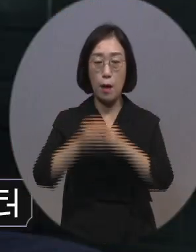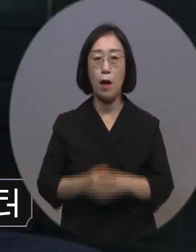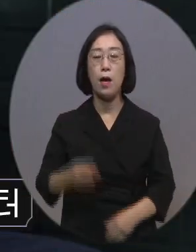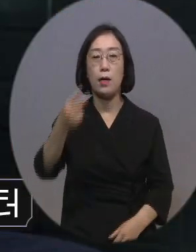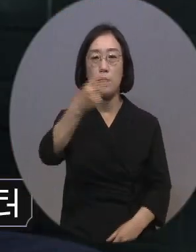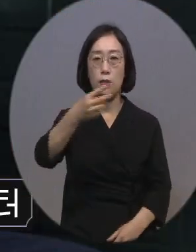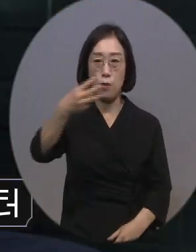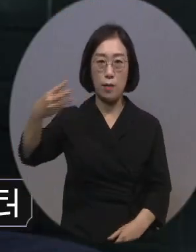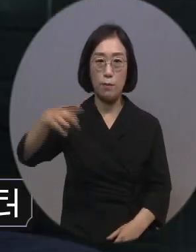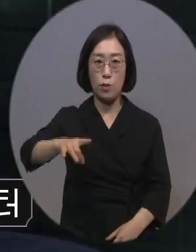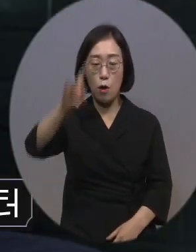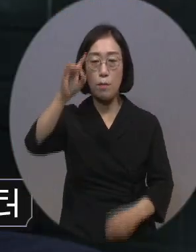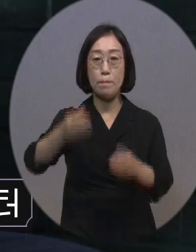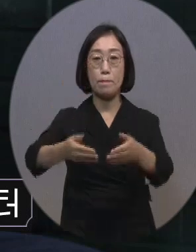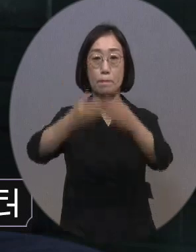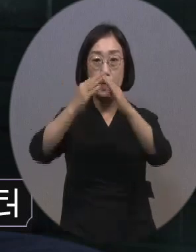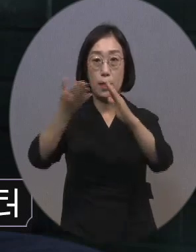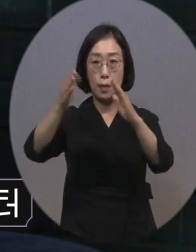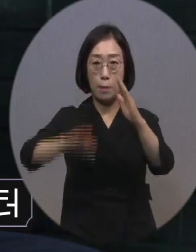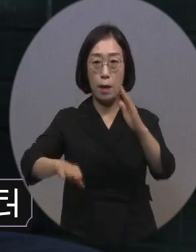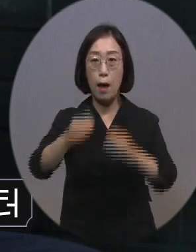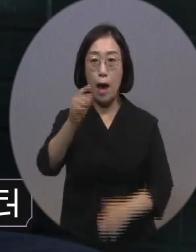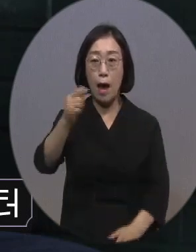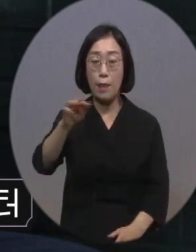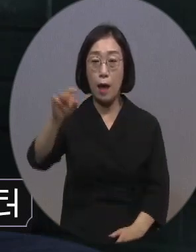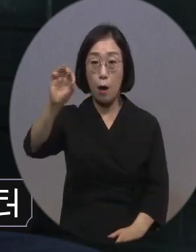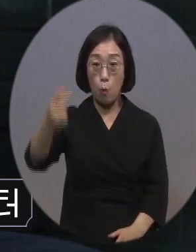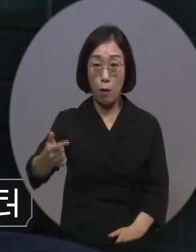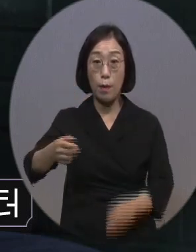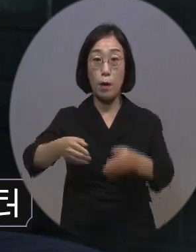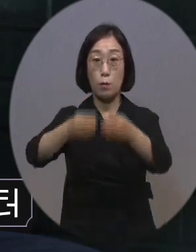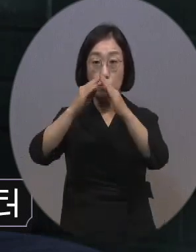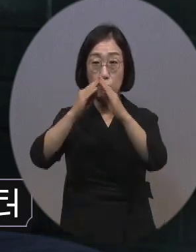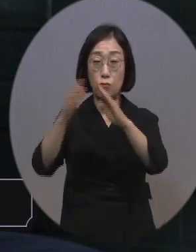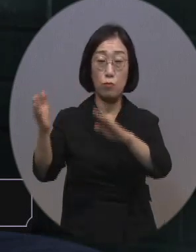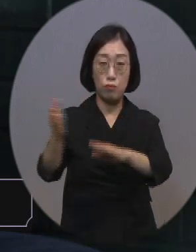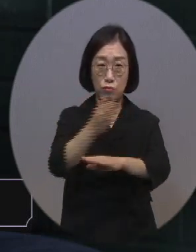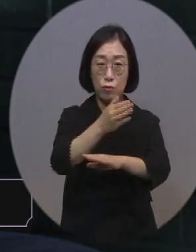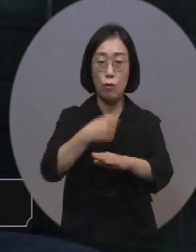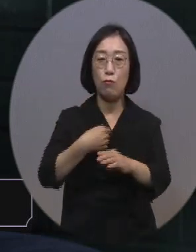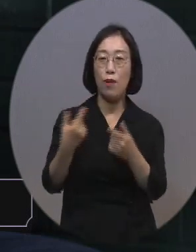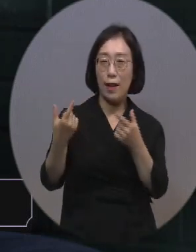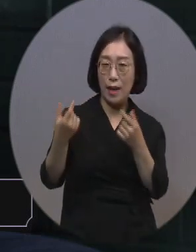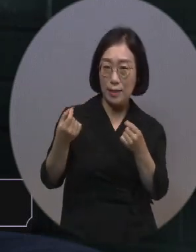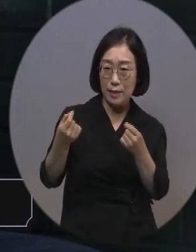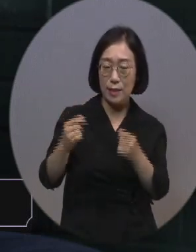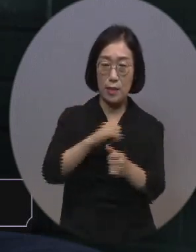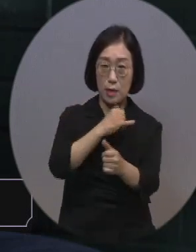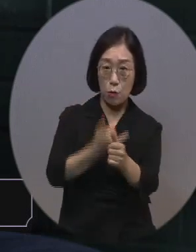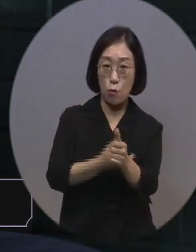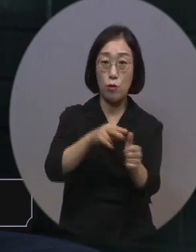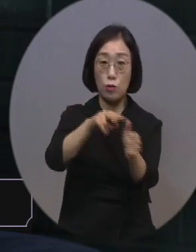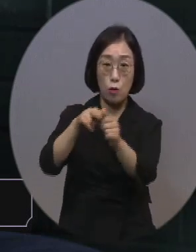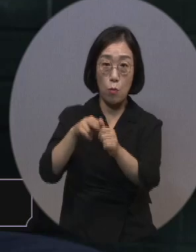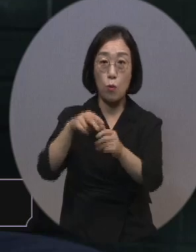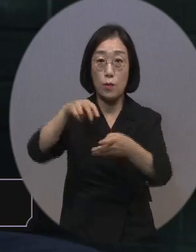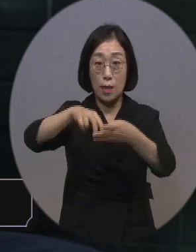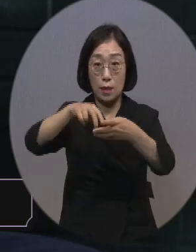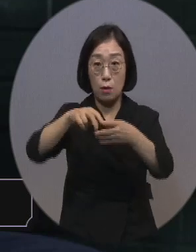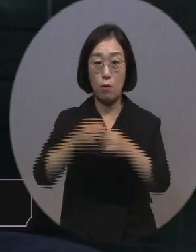2003년도에 설립이 되었지만 사실 하나원이 설립되었을 때부터 저희 NKDB 북한인권정보센터를